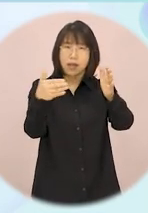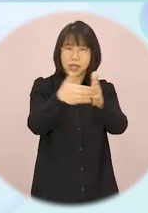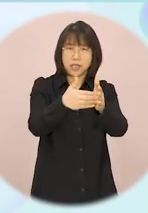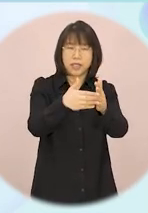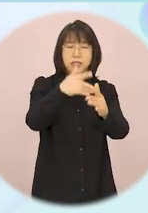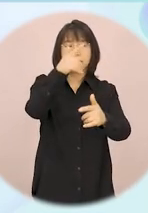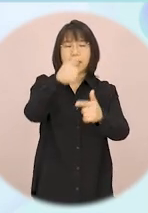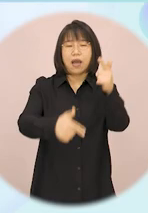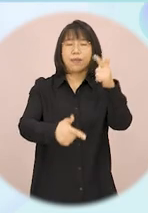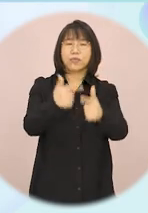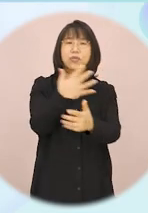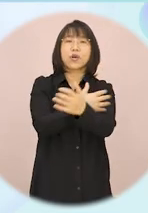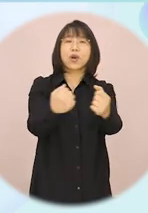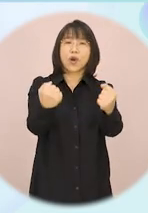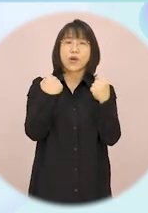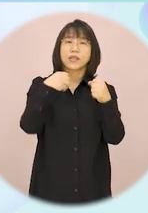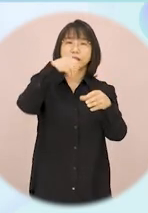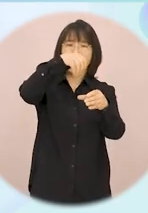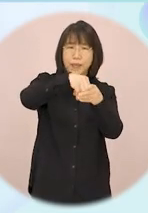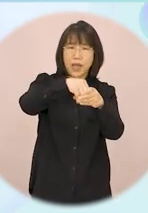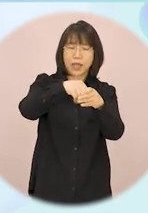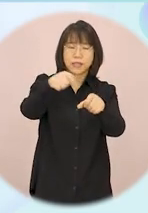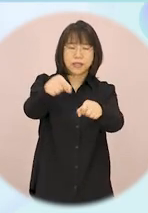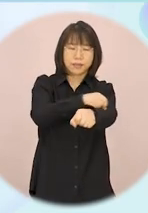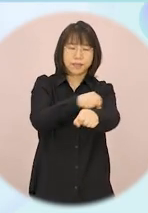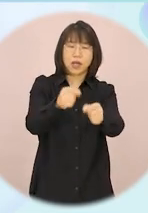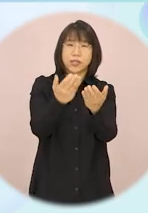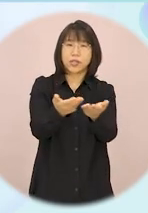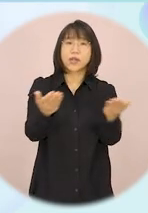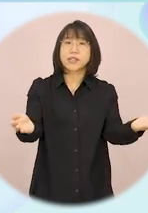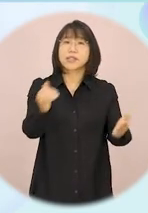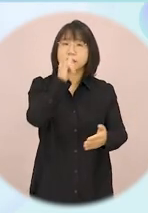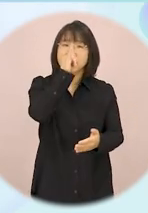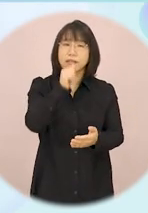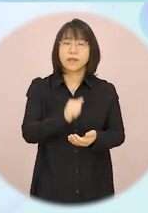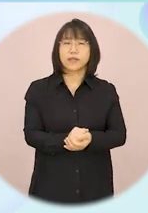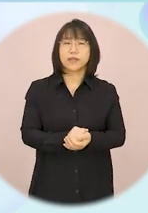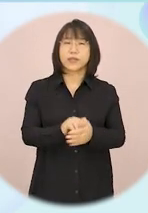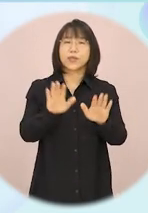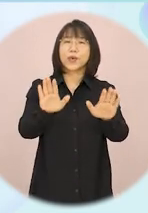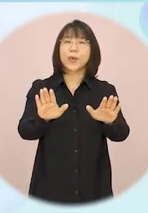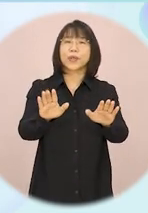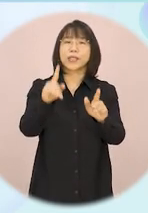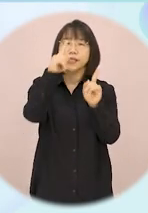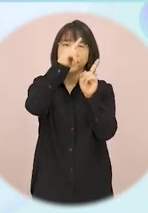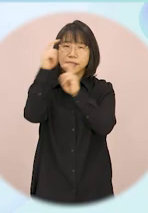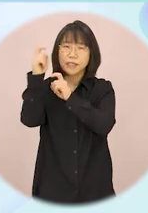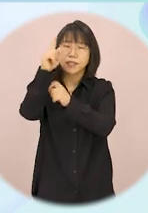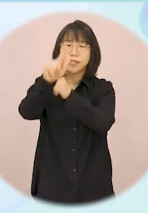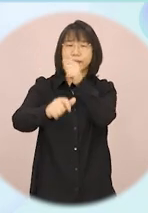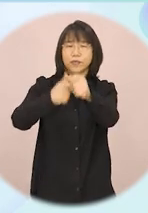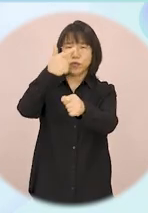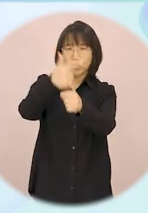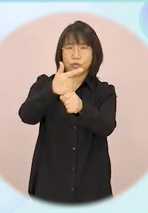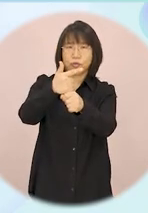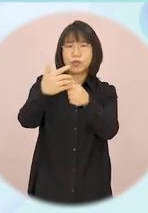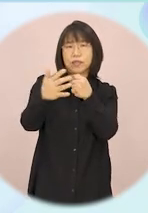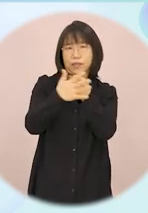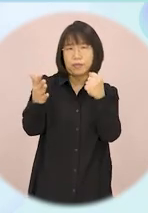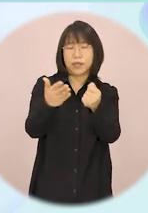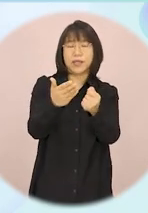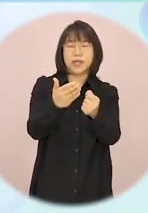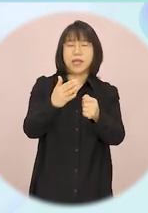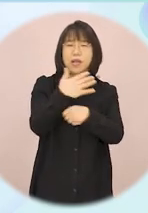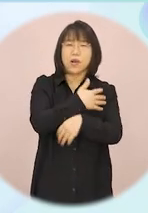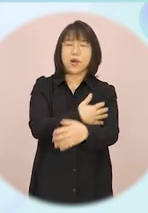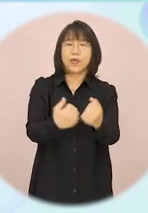담다 특별전이 열립니다 이번 전시는 박물관 개관 16주년을 맞아 마련된 기획전으로 건강의